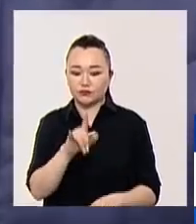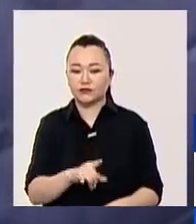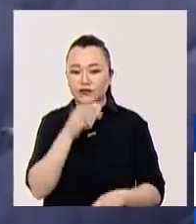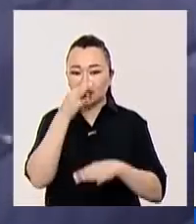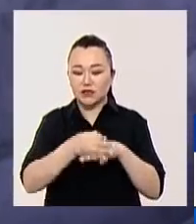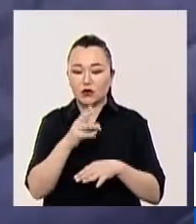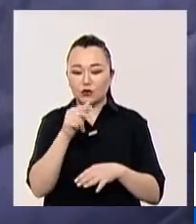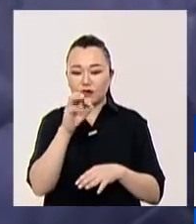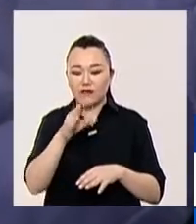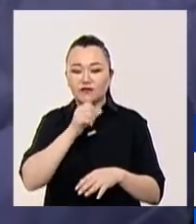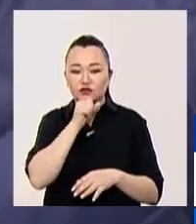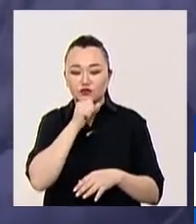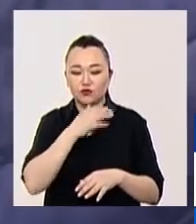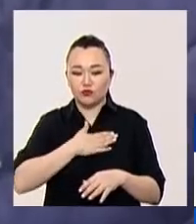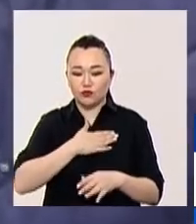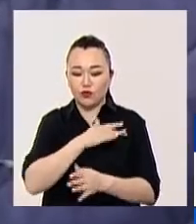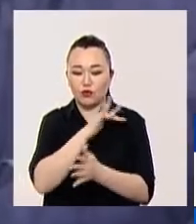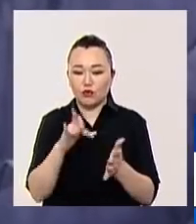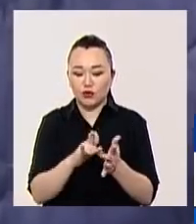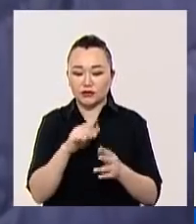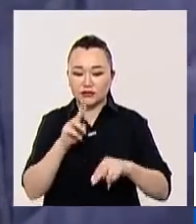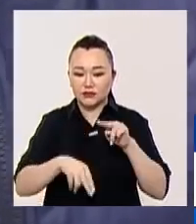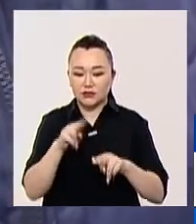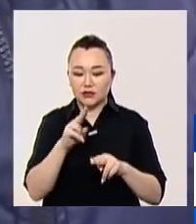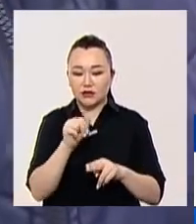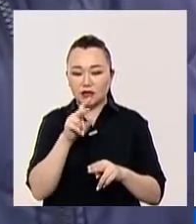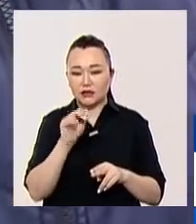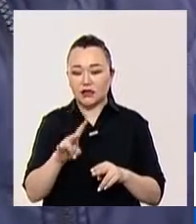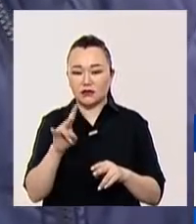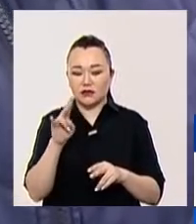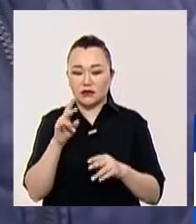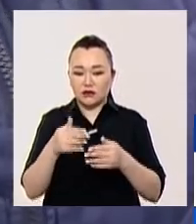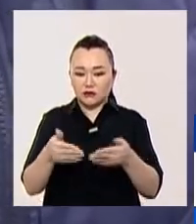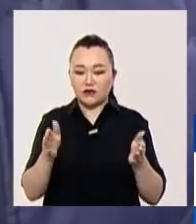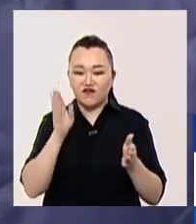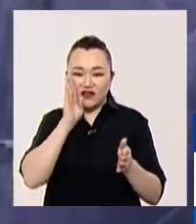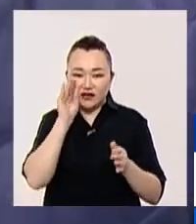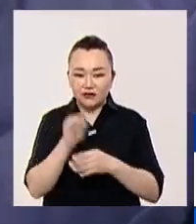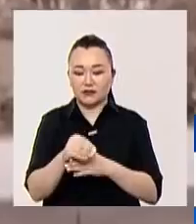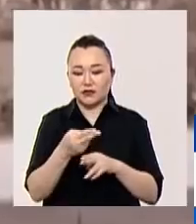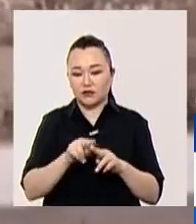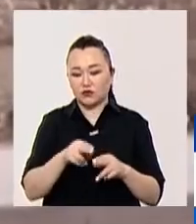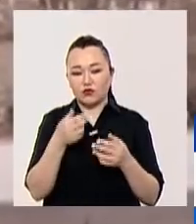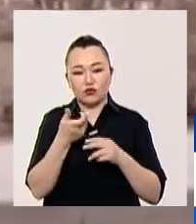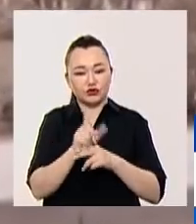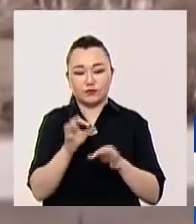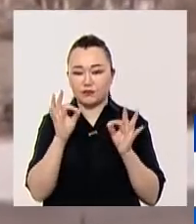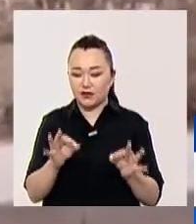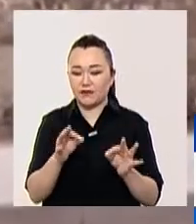Қонаев атамыздың салған қаласы, қазалы бәрі еңбегі сіңген, атын қойған өте дұрыс. Жақсы